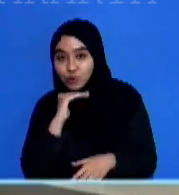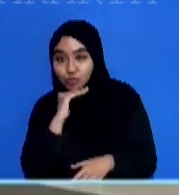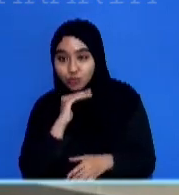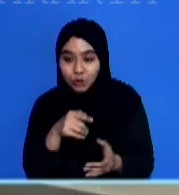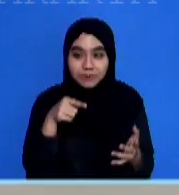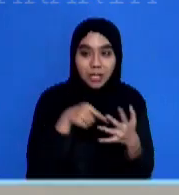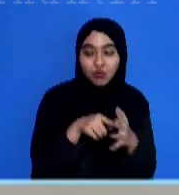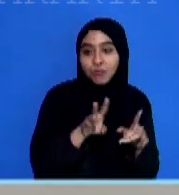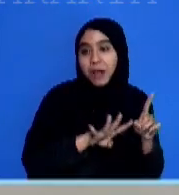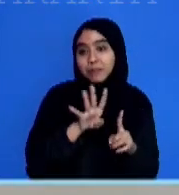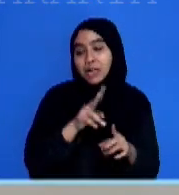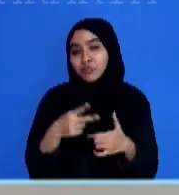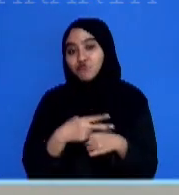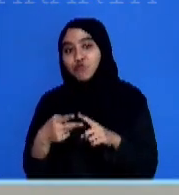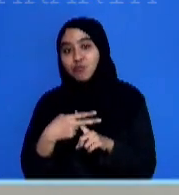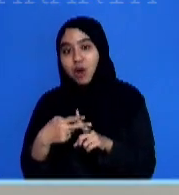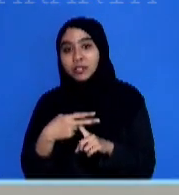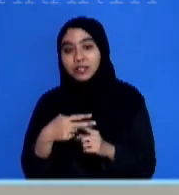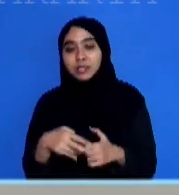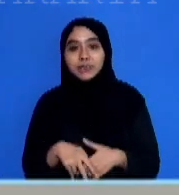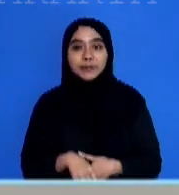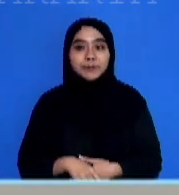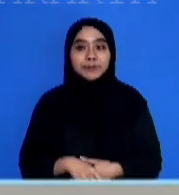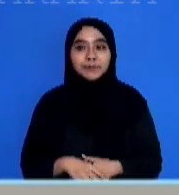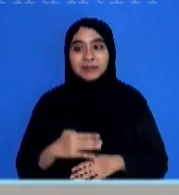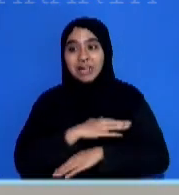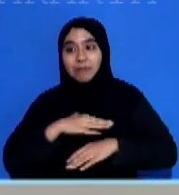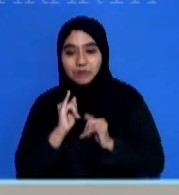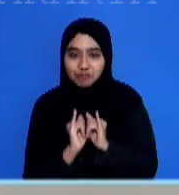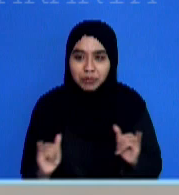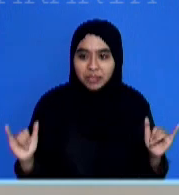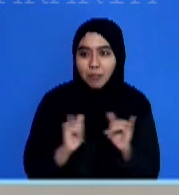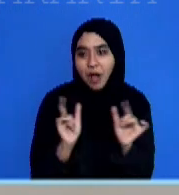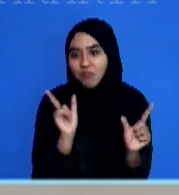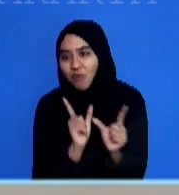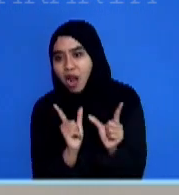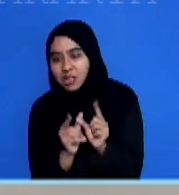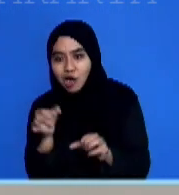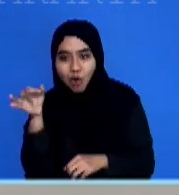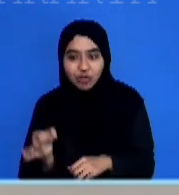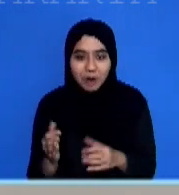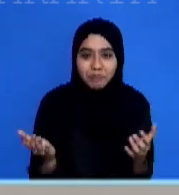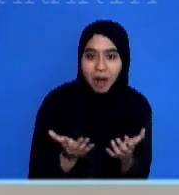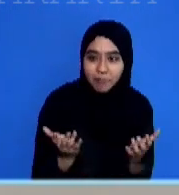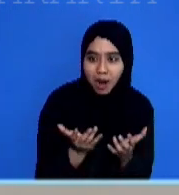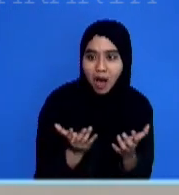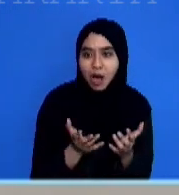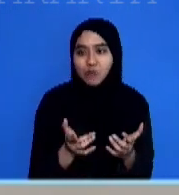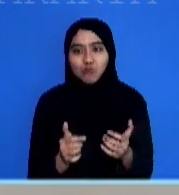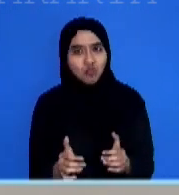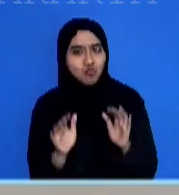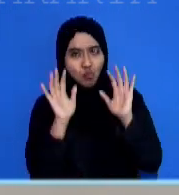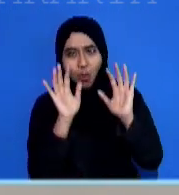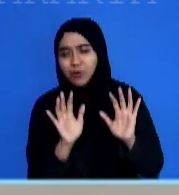pemilu. Pak, tanggapannya bisa senam bareng wali kota itu seperti apa? Luar biasa ya, suatu kebanggaan